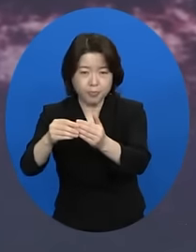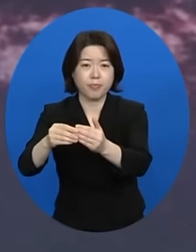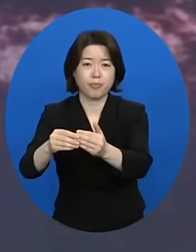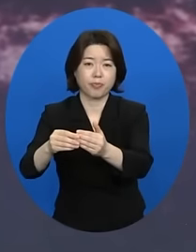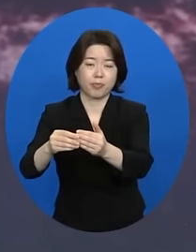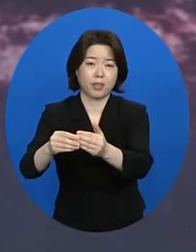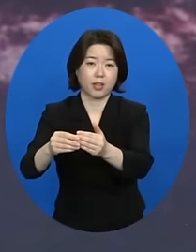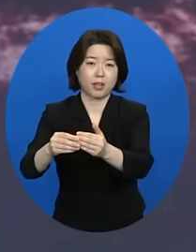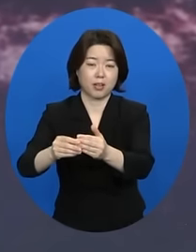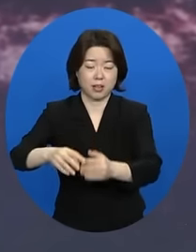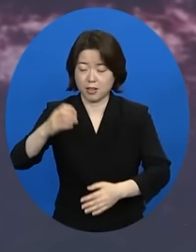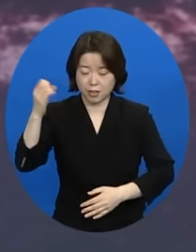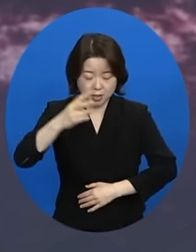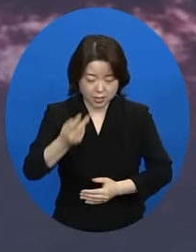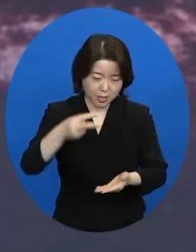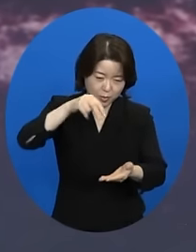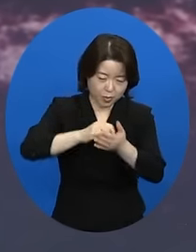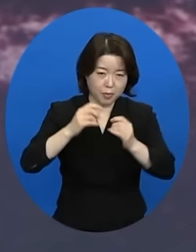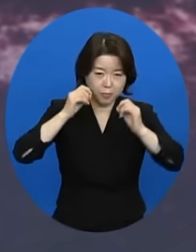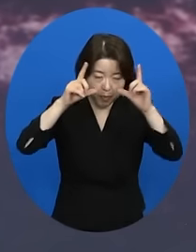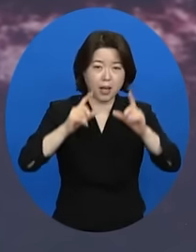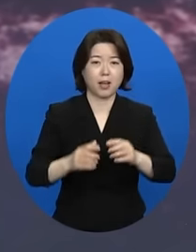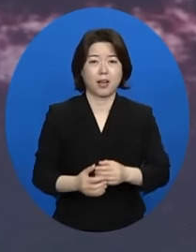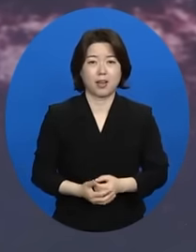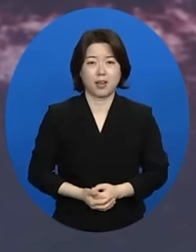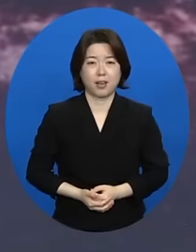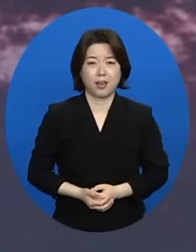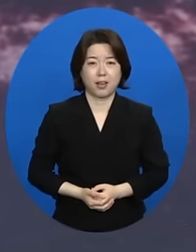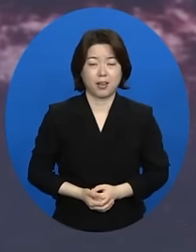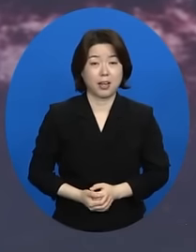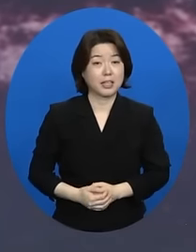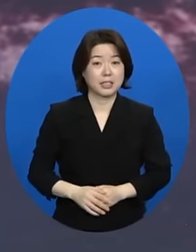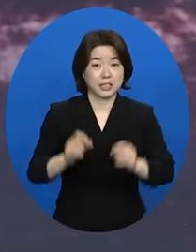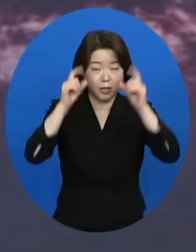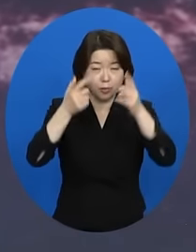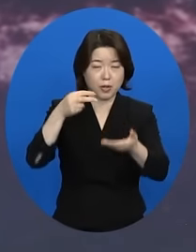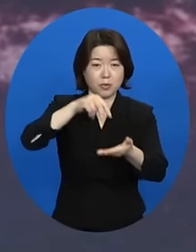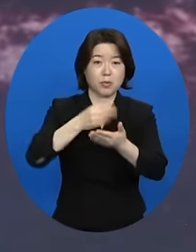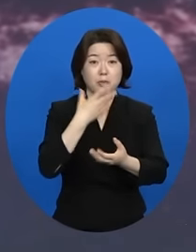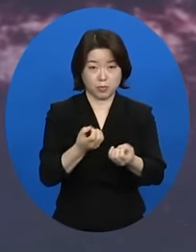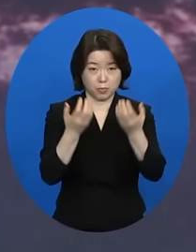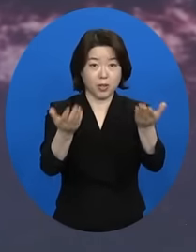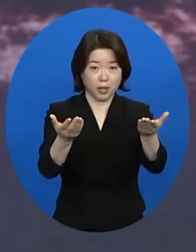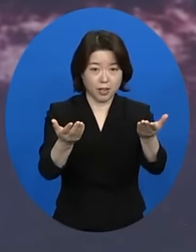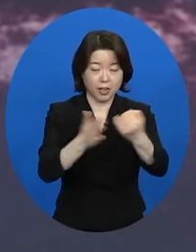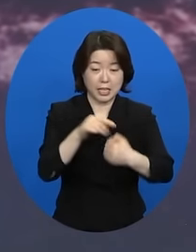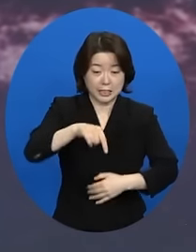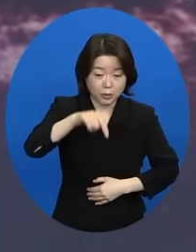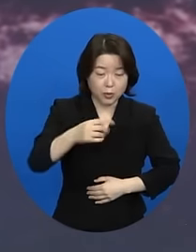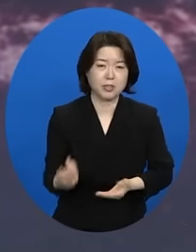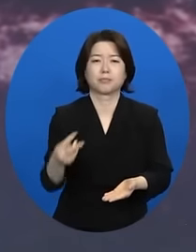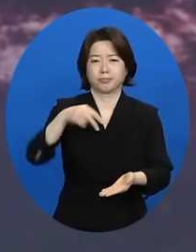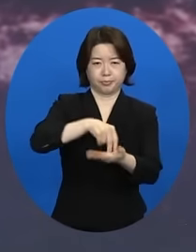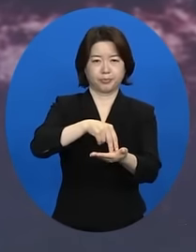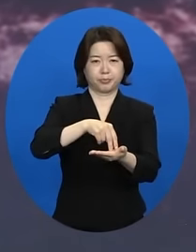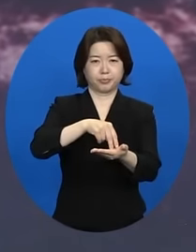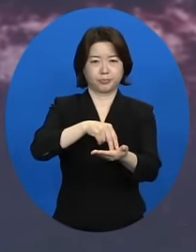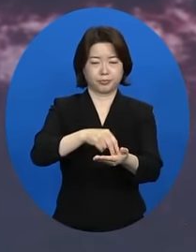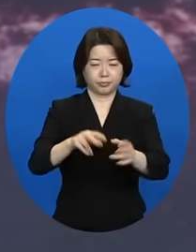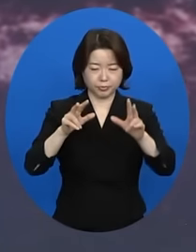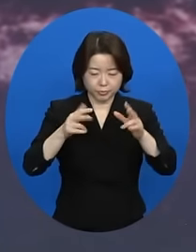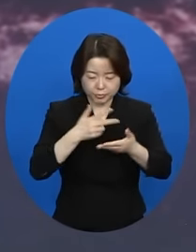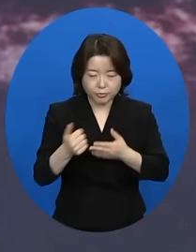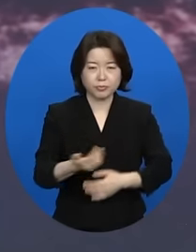것이니까 다시 일어나라고 말씀을 하시는 거예요. 여러분 일어나시길 축복합니다. 그 자리에서 일어나십시오. 주님이